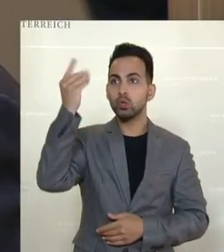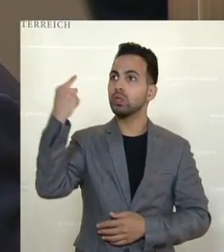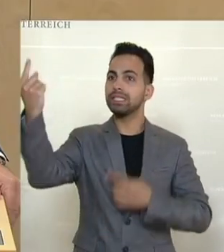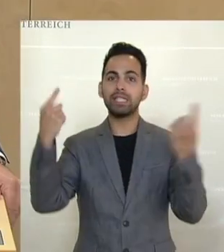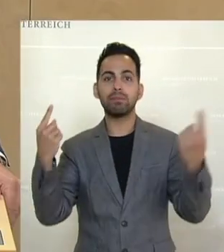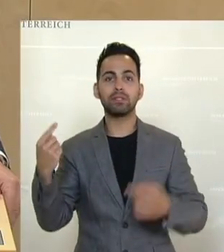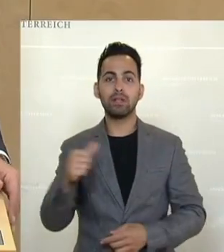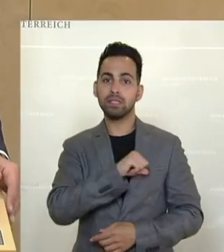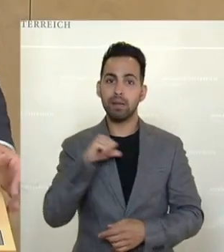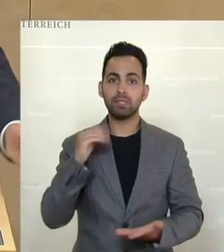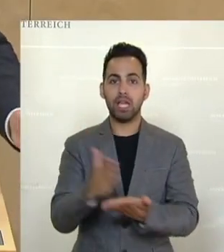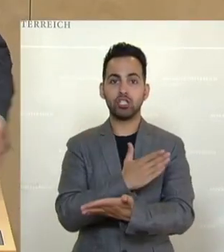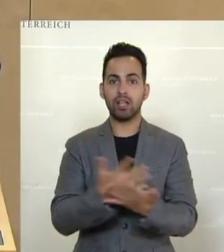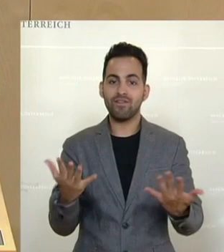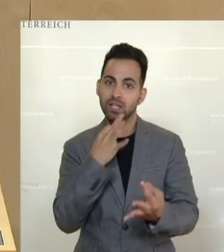autonom vor Ort.